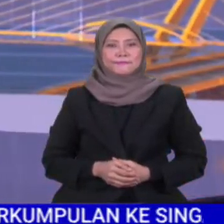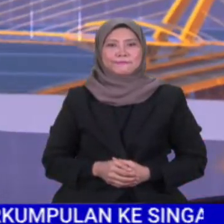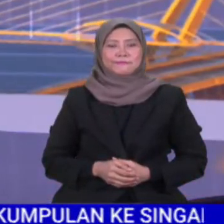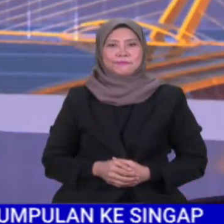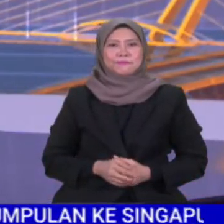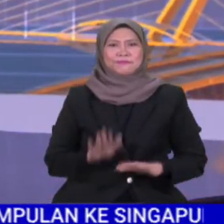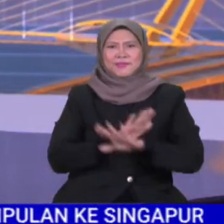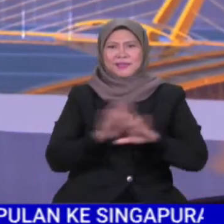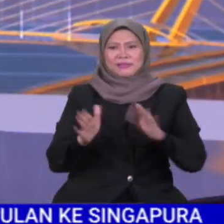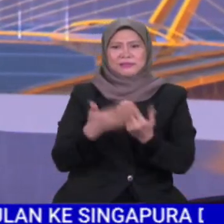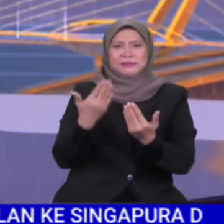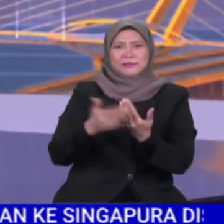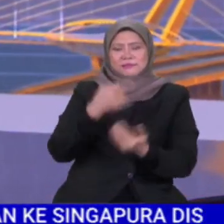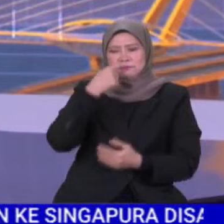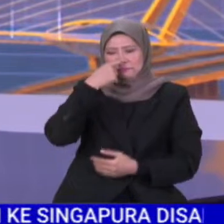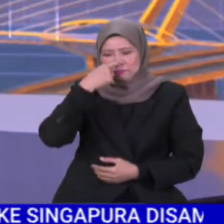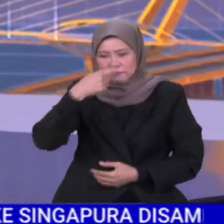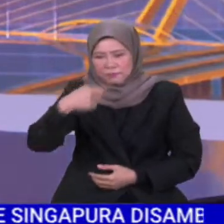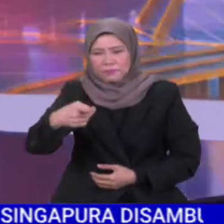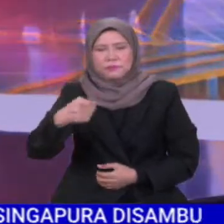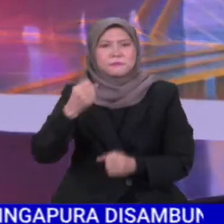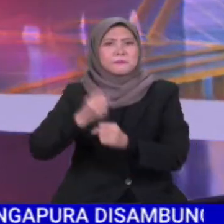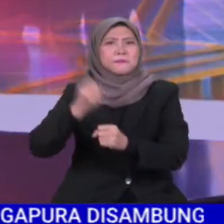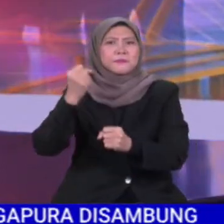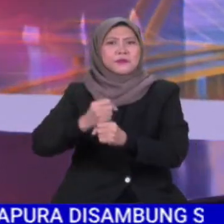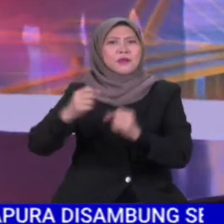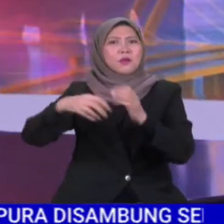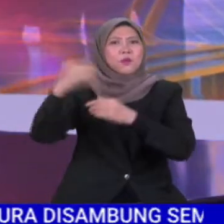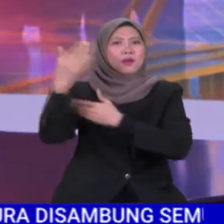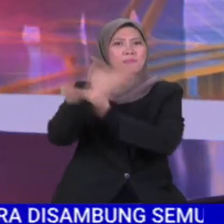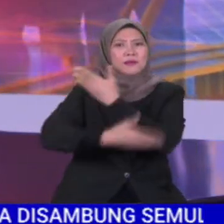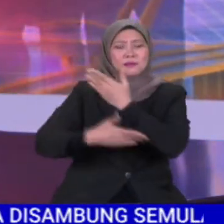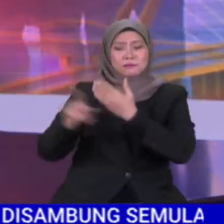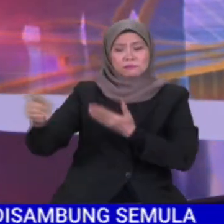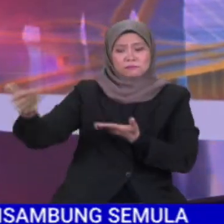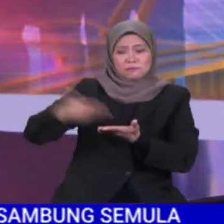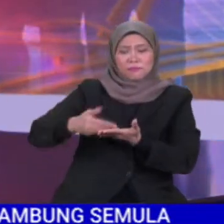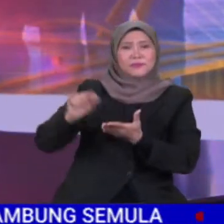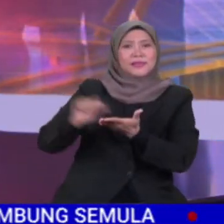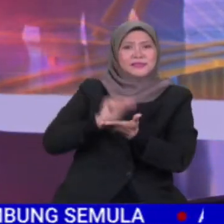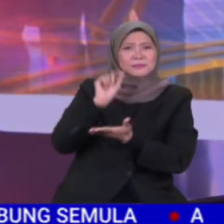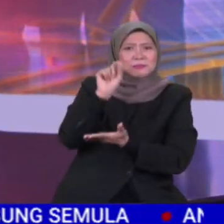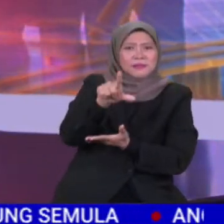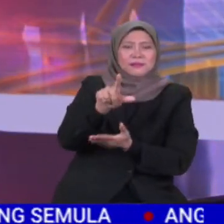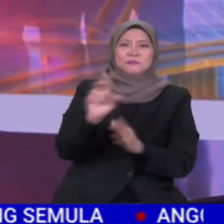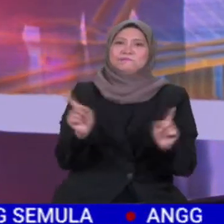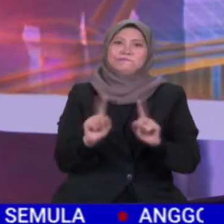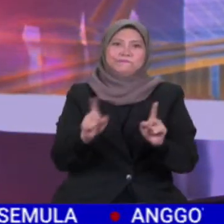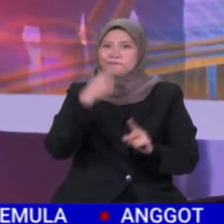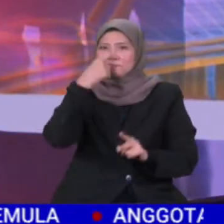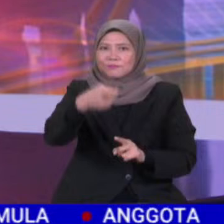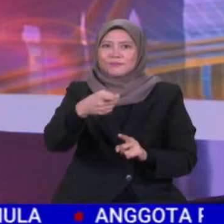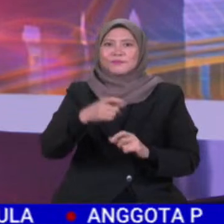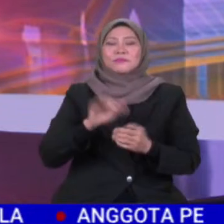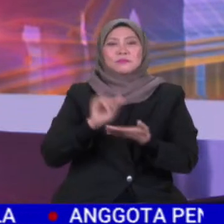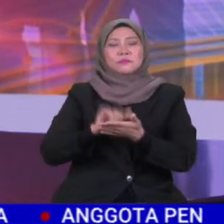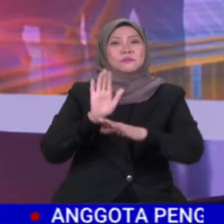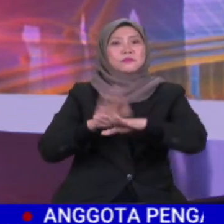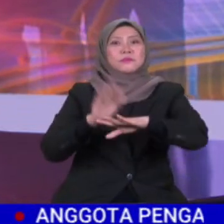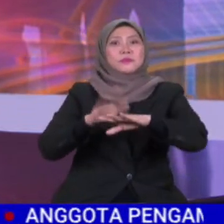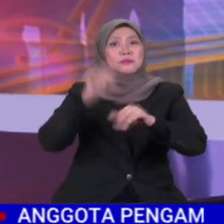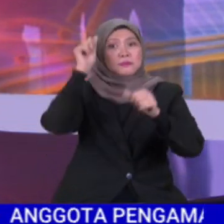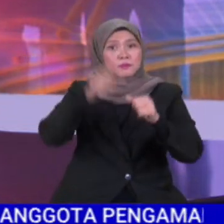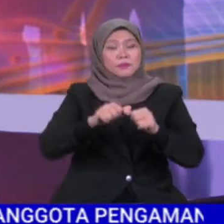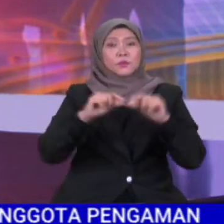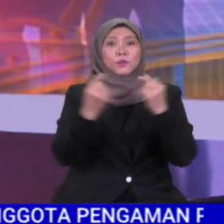Jangan mudah terpedaya dengan iklan pekerjaan ke luar negara yang menjanjikan tawaran gaji lumayan di media sosial. Itu peringatan penting